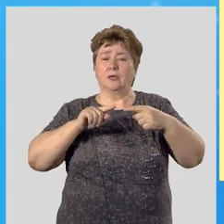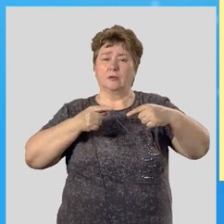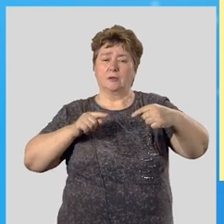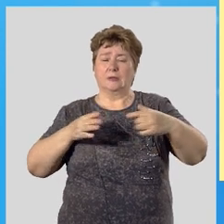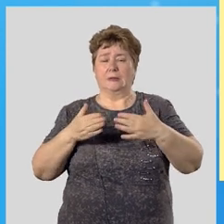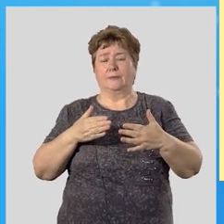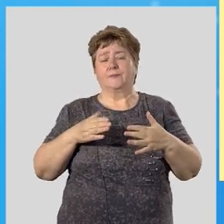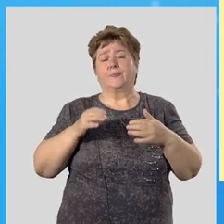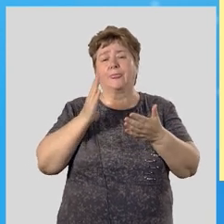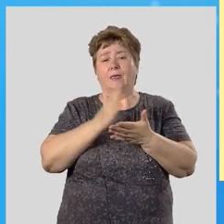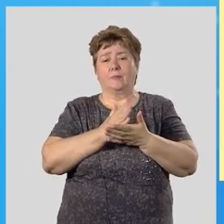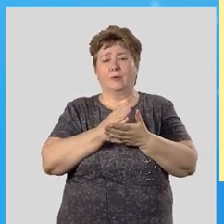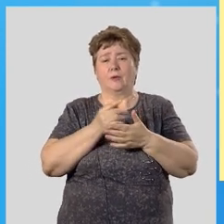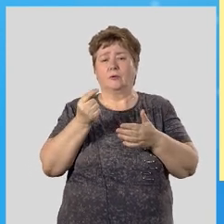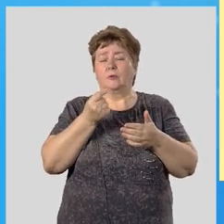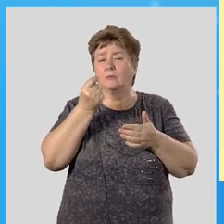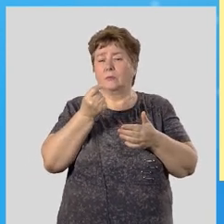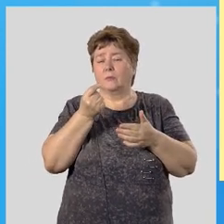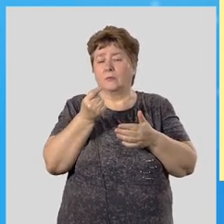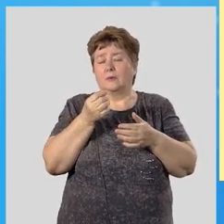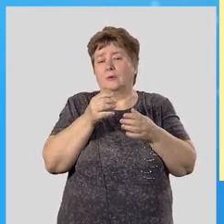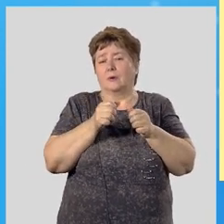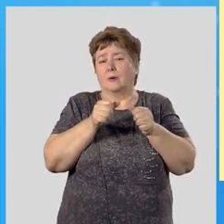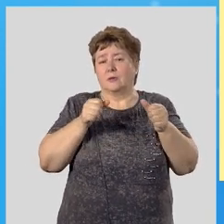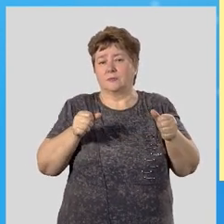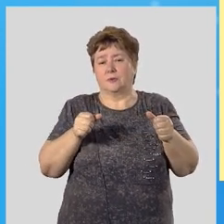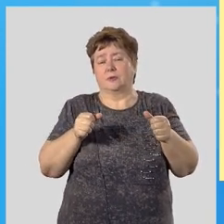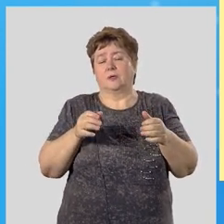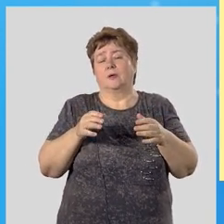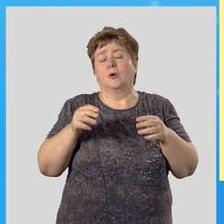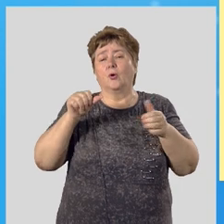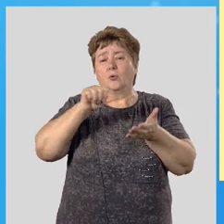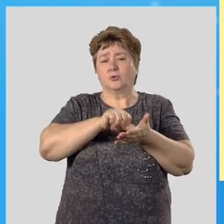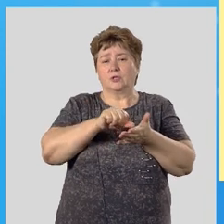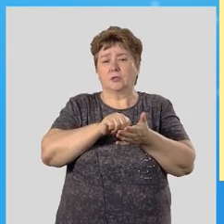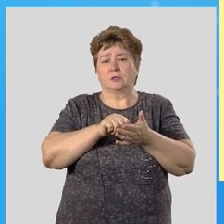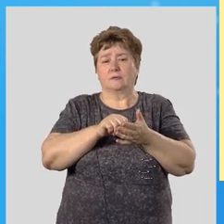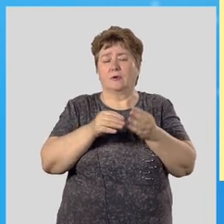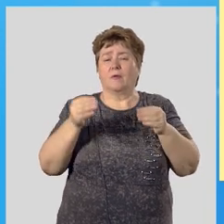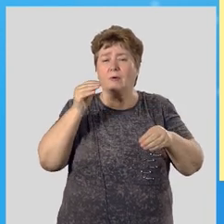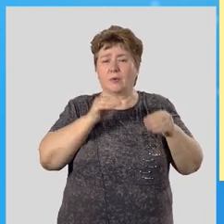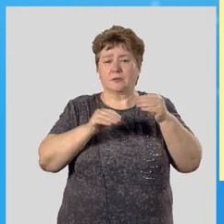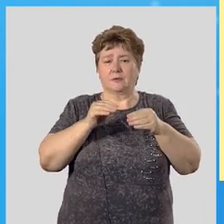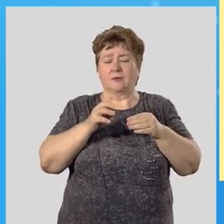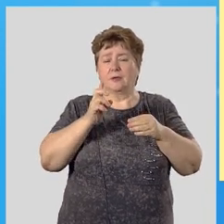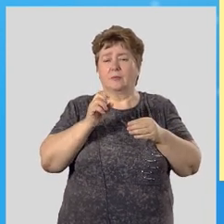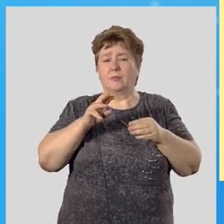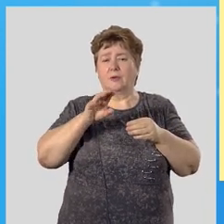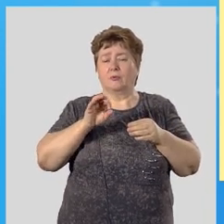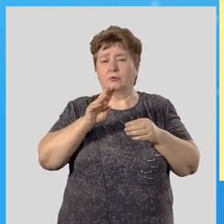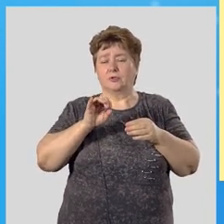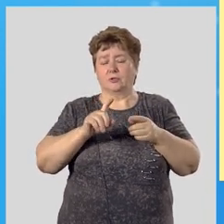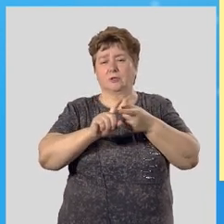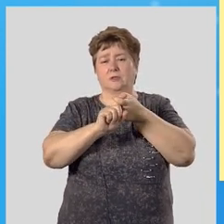жгутиков. Имеют микроскопические размеры. Участвуют в образовании